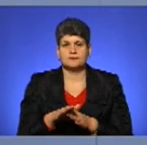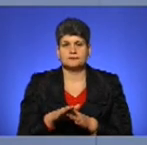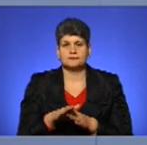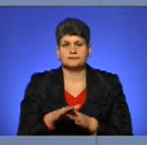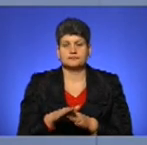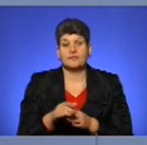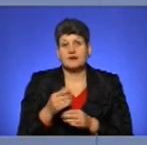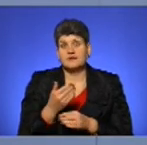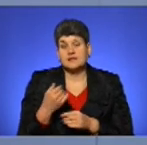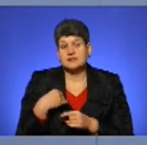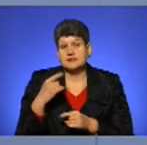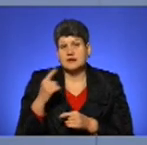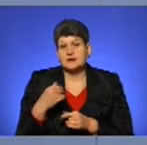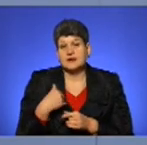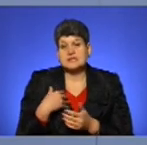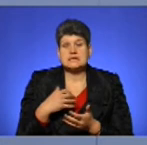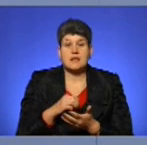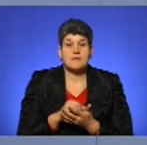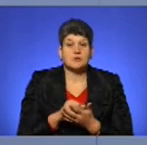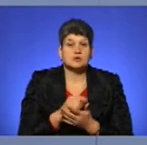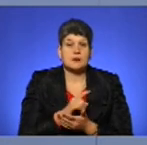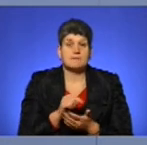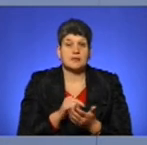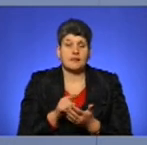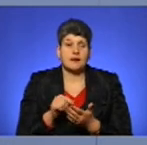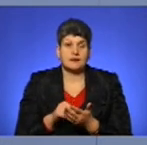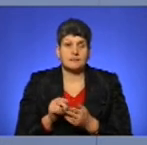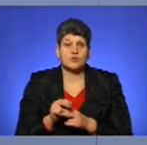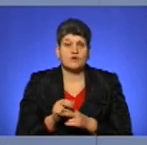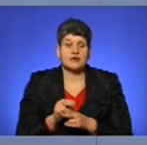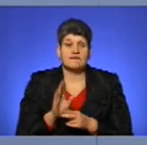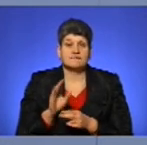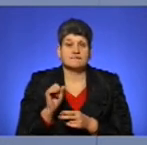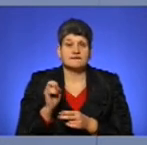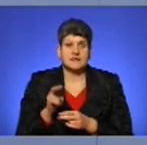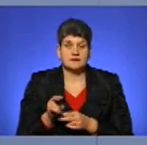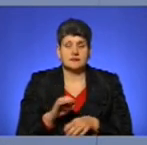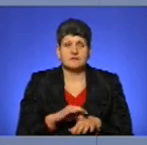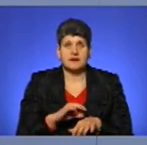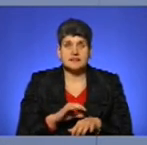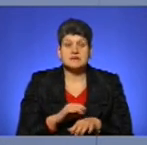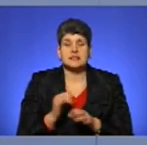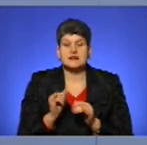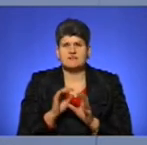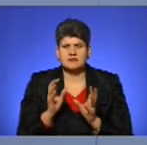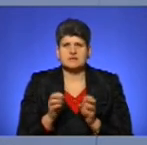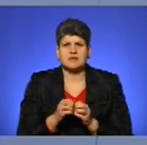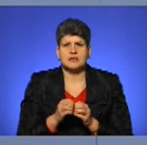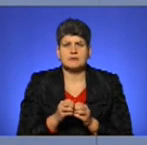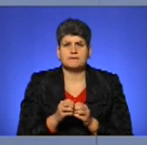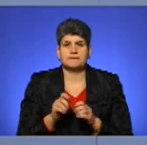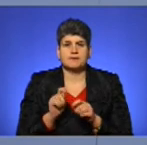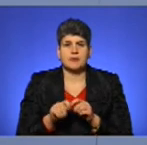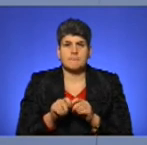Ви знаєте, я займаюся питаннями профілактики ВІЛ-інфекції і взагалі